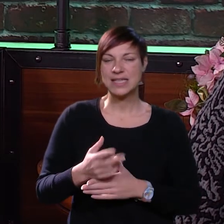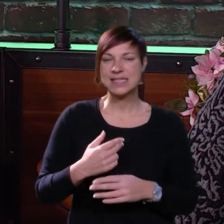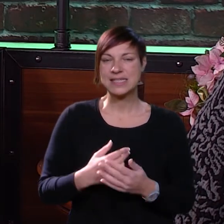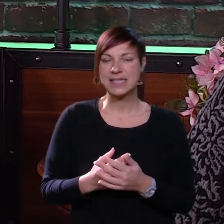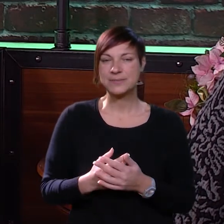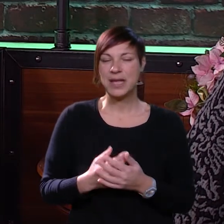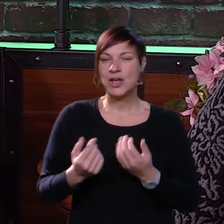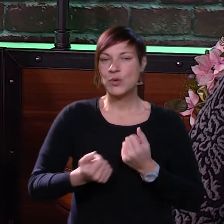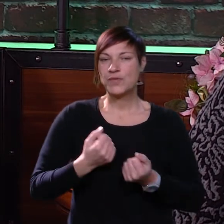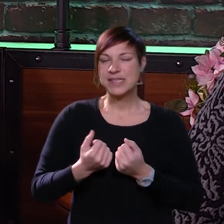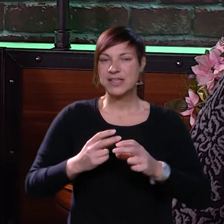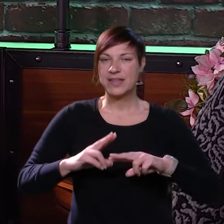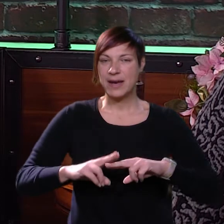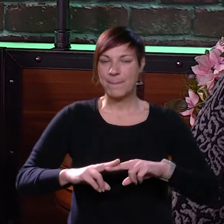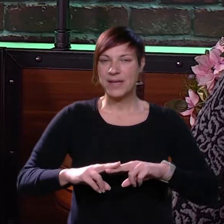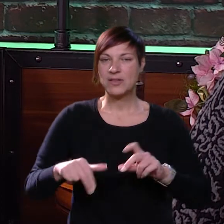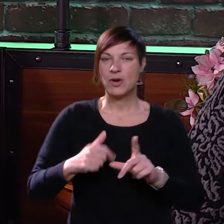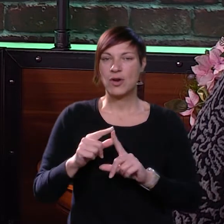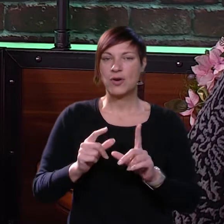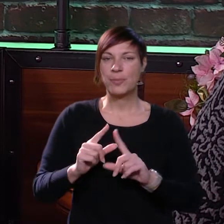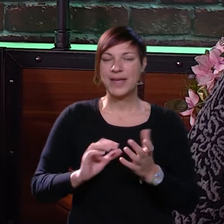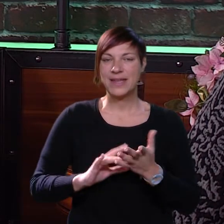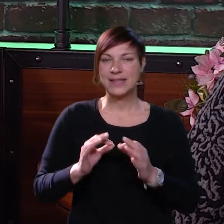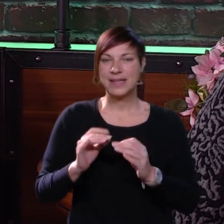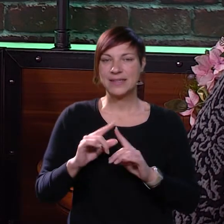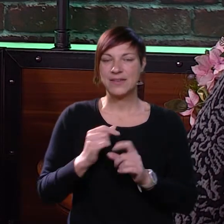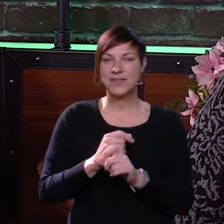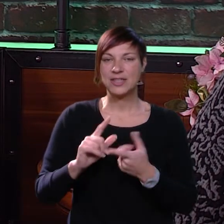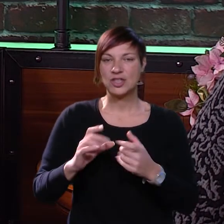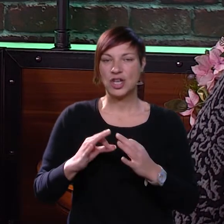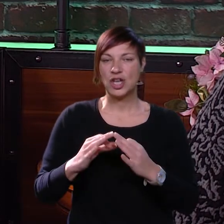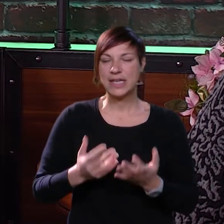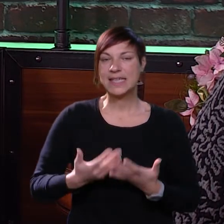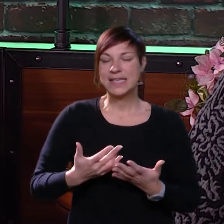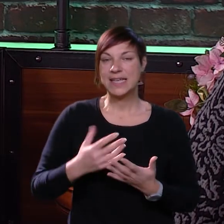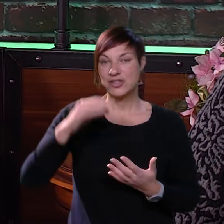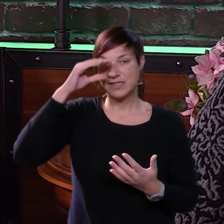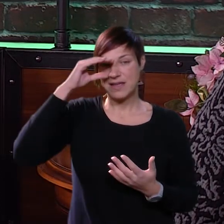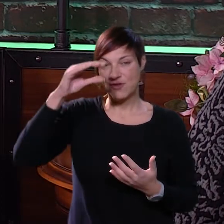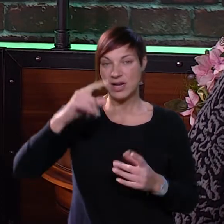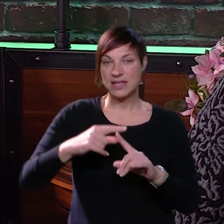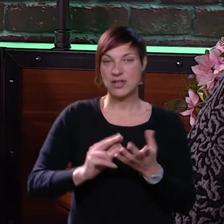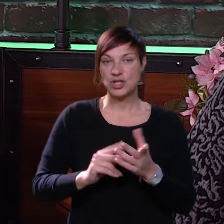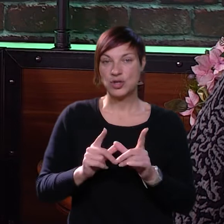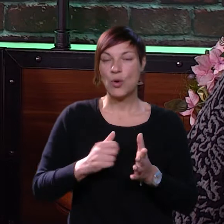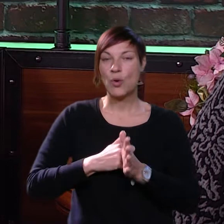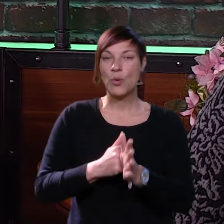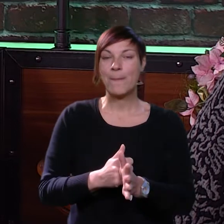odlaske i u fizioterapeuta i u logopeda, defektologa, on jednostavno gledajući nju, prateći